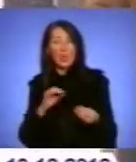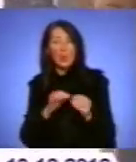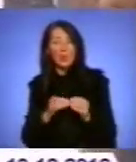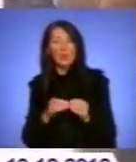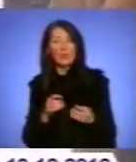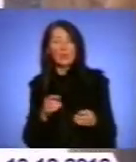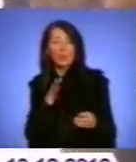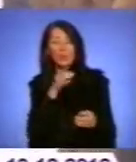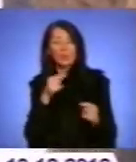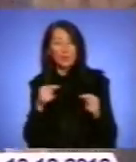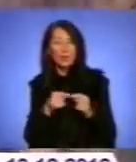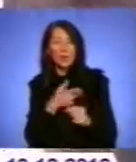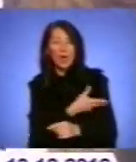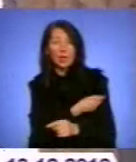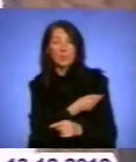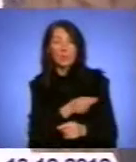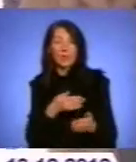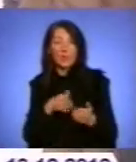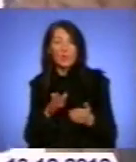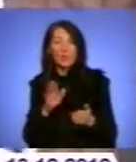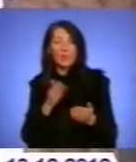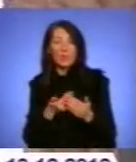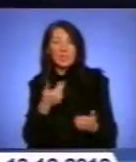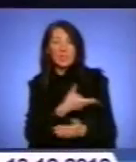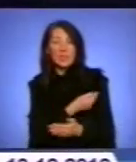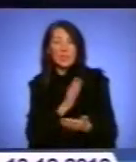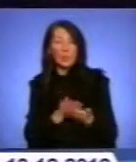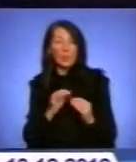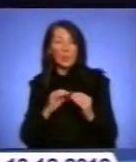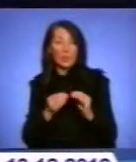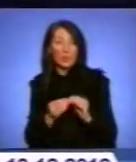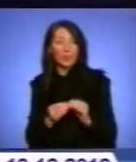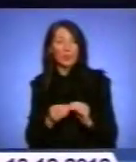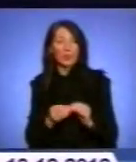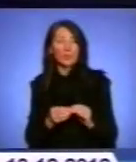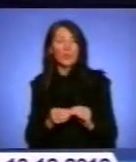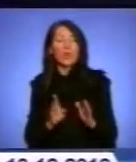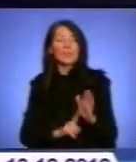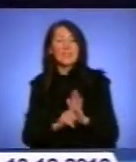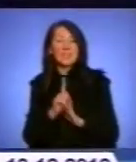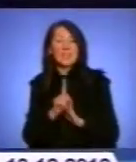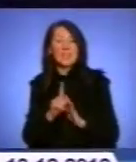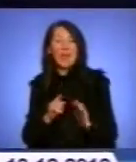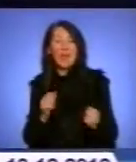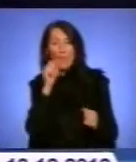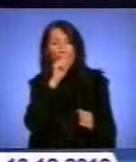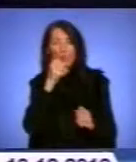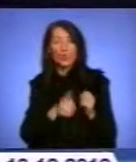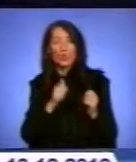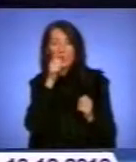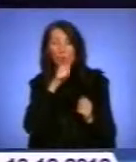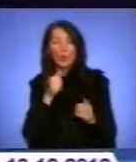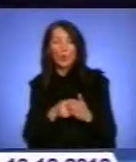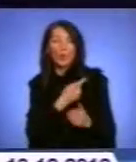жаль, відмова від щеплень є проблемою світового масштабу. З настанням морозів кожного року до лікувальних